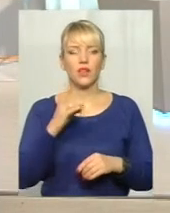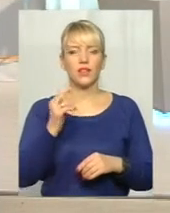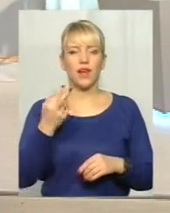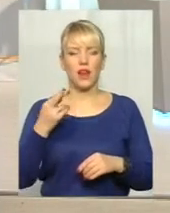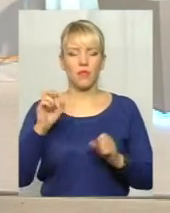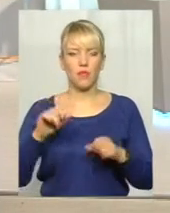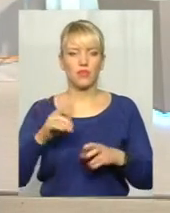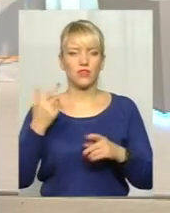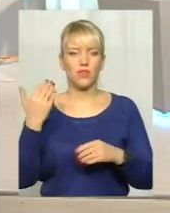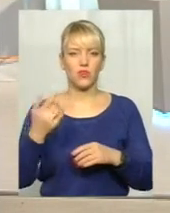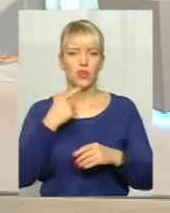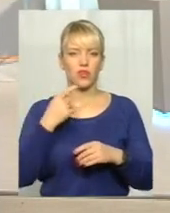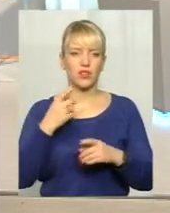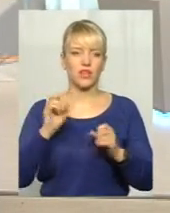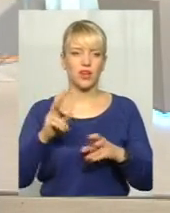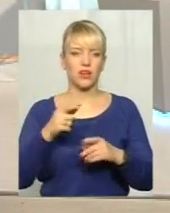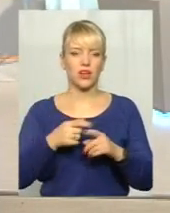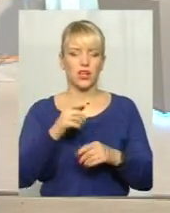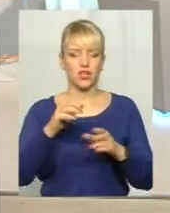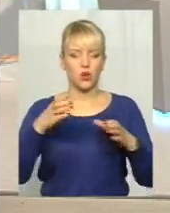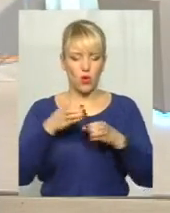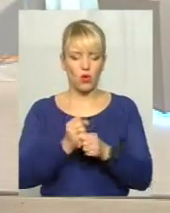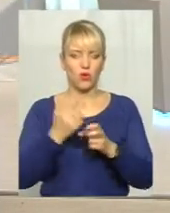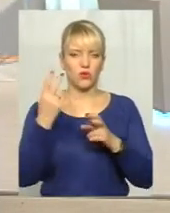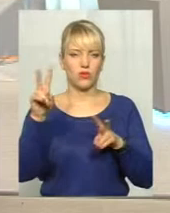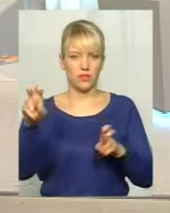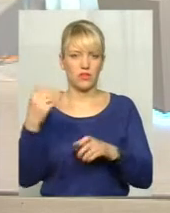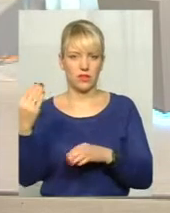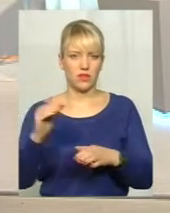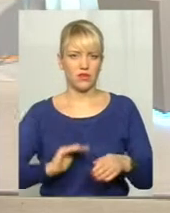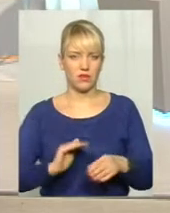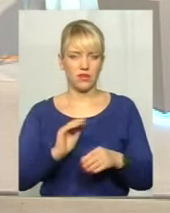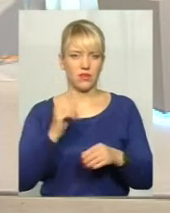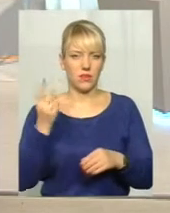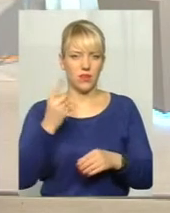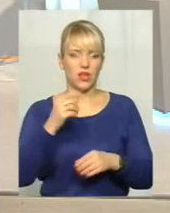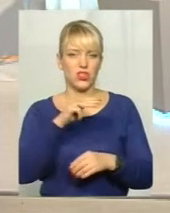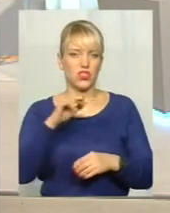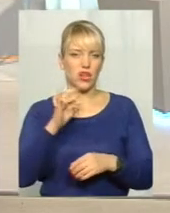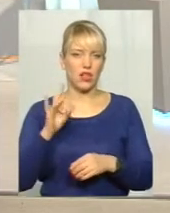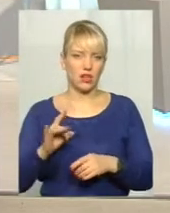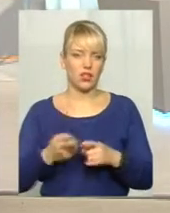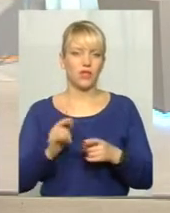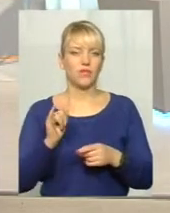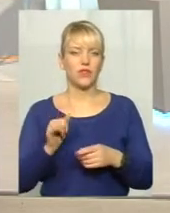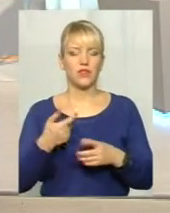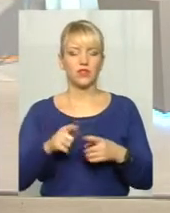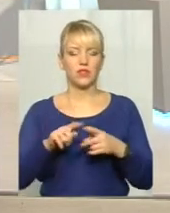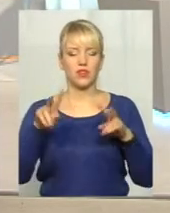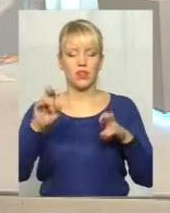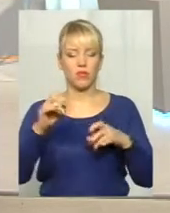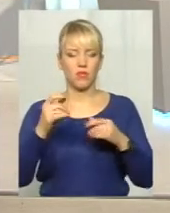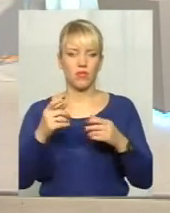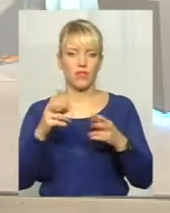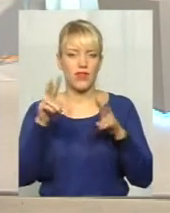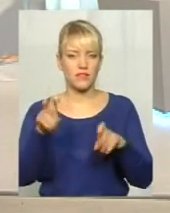вони вжарюють корупціонерів. А сьогодні ми якраз говоримо про корупцію. Цю тему сьогодні я назвав так якось загадково навіть для себе,